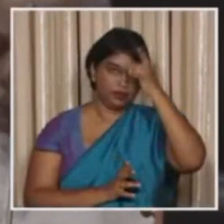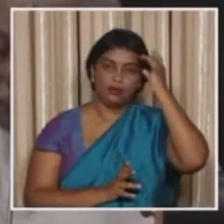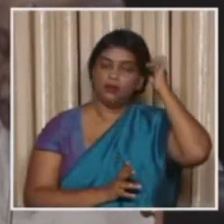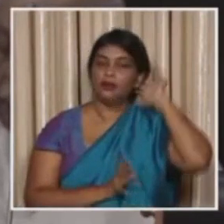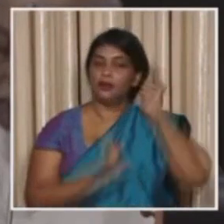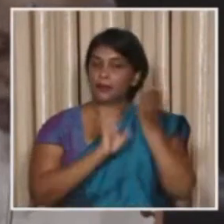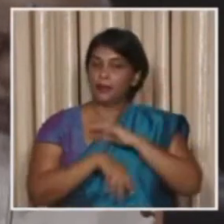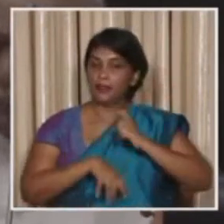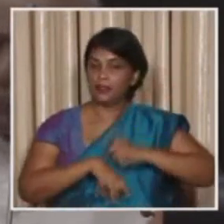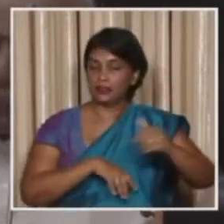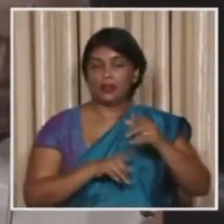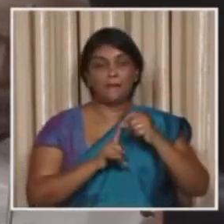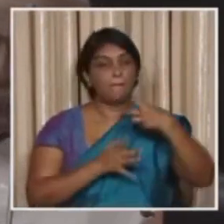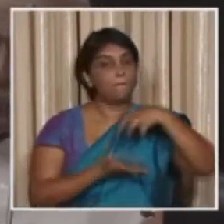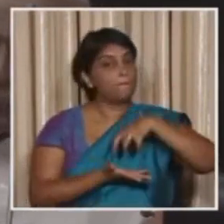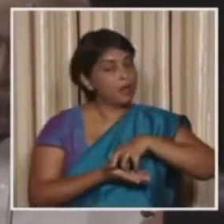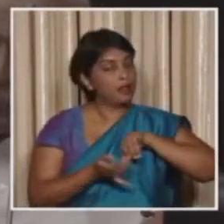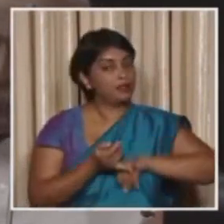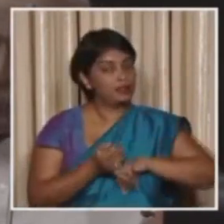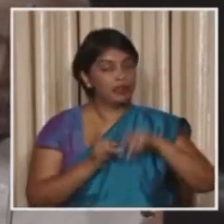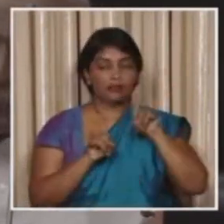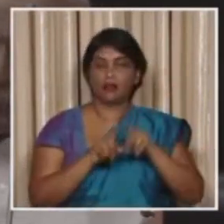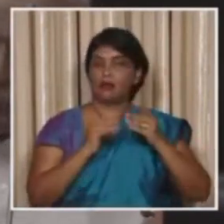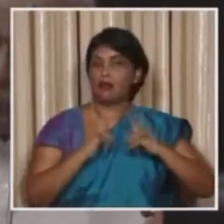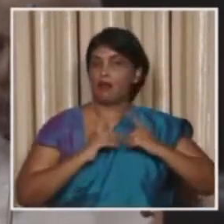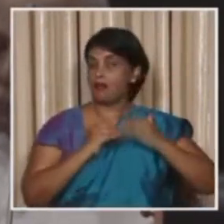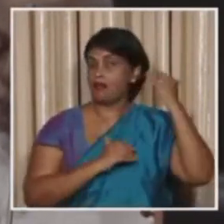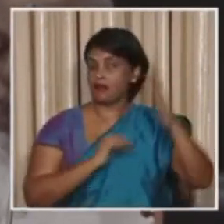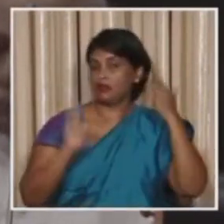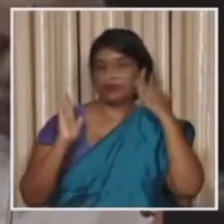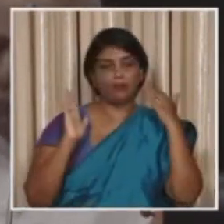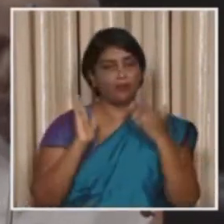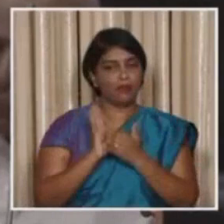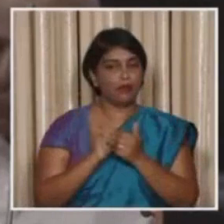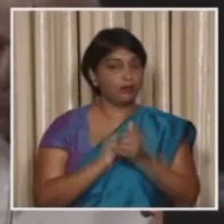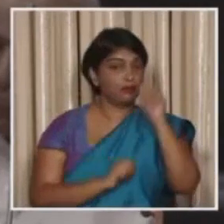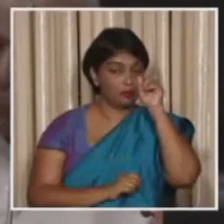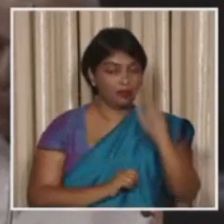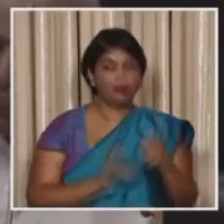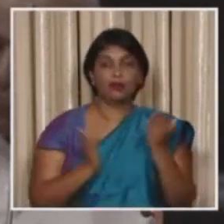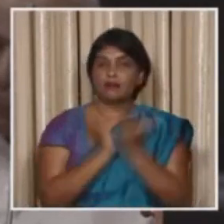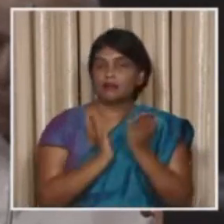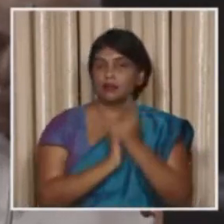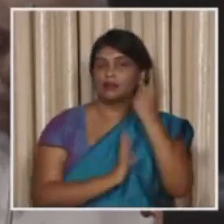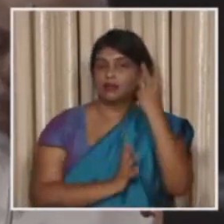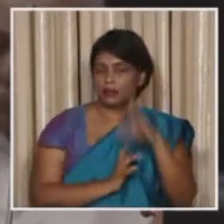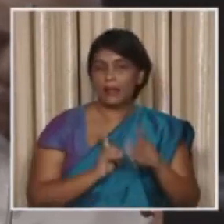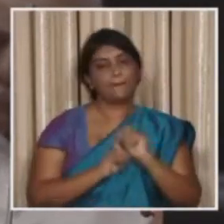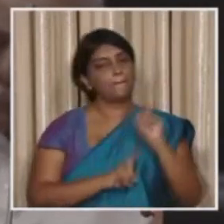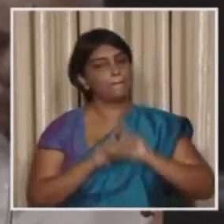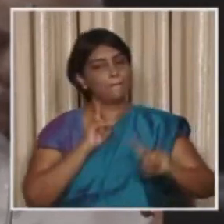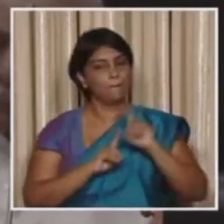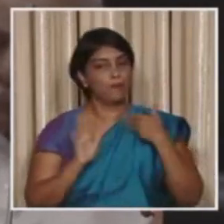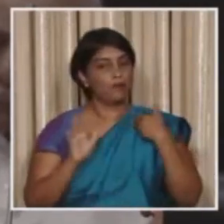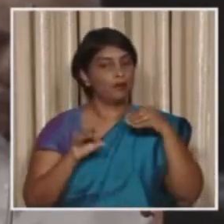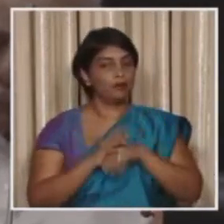පසුගිය කාලය පුරා පළාත් සභා සහ අනාගතය පිළිබඳව ගැඹුරින් සලකා බැලුණු ලේඛන කීපයක් පාර්ලිමේන්තු